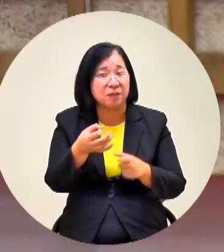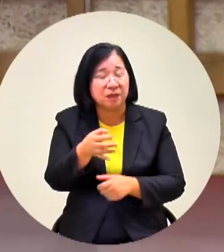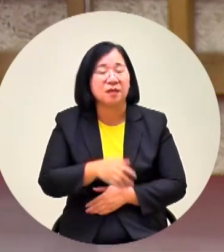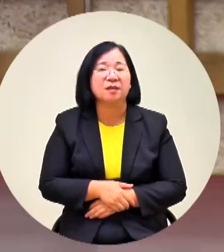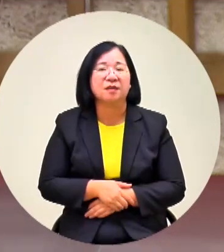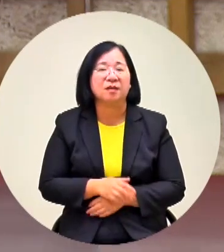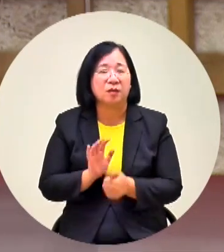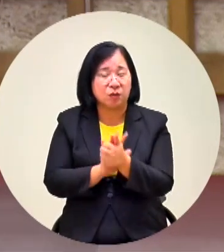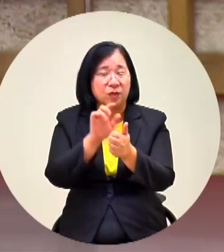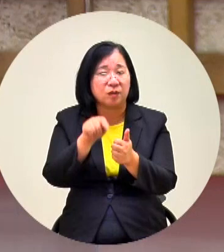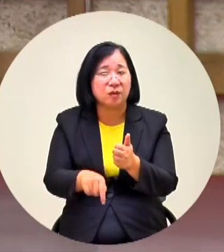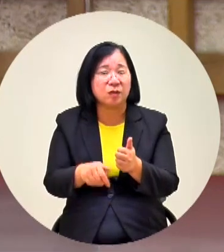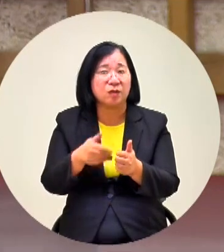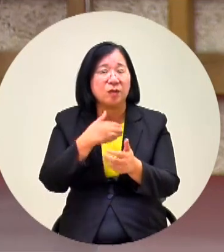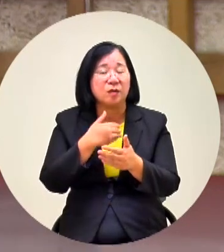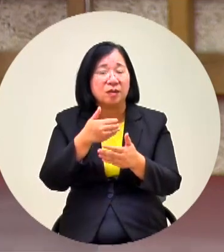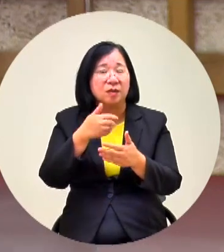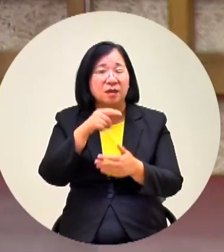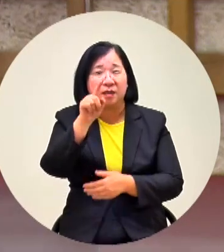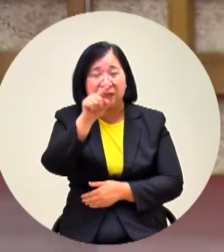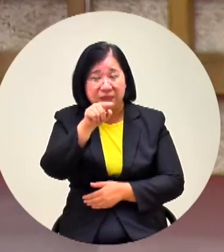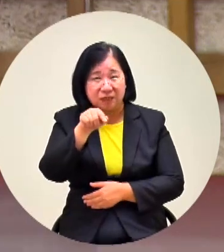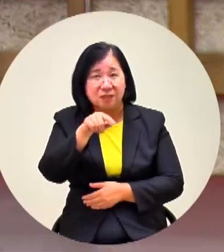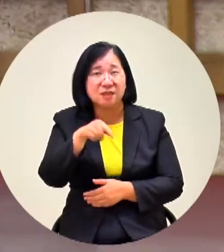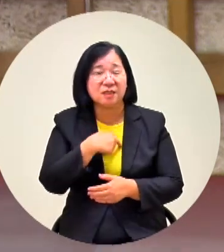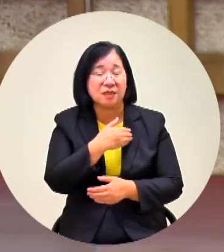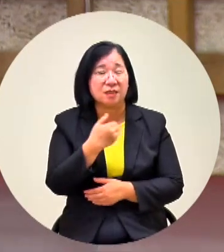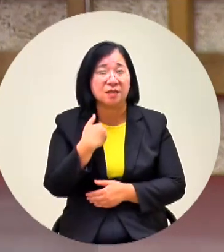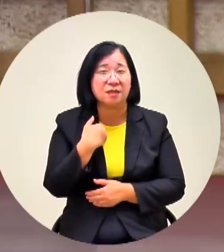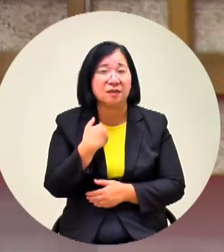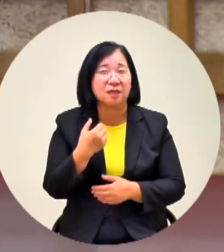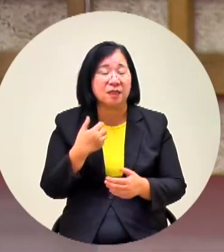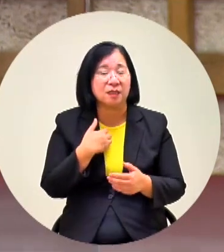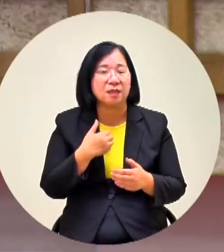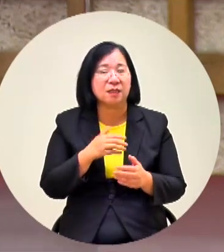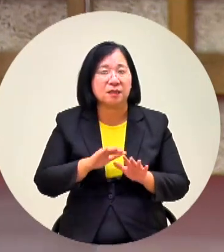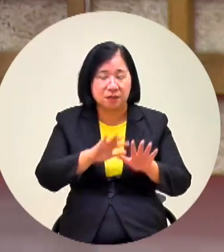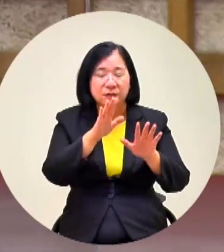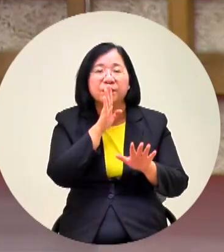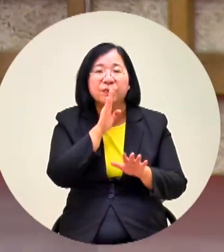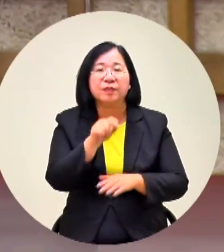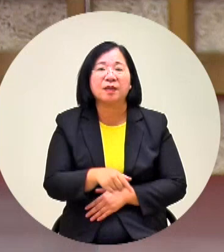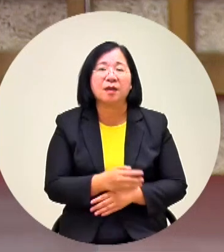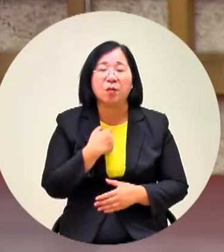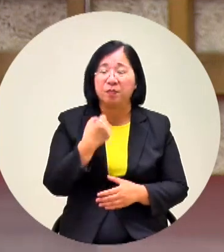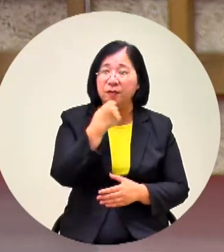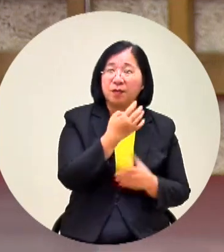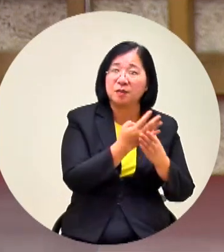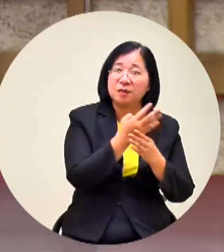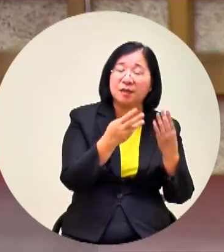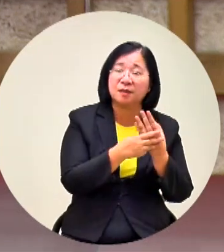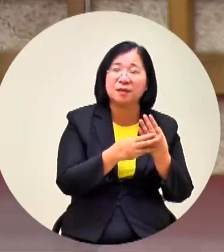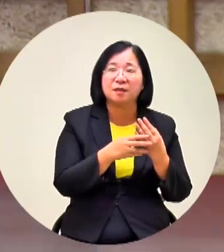世界先进国家在做的事情，台湾的科技实力、产业实力都不亚于这些国家。我们是